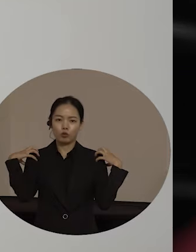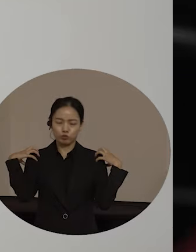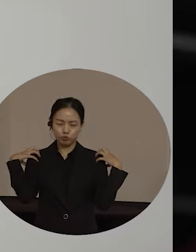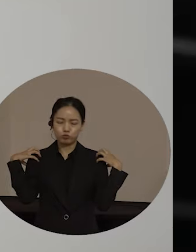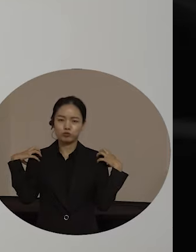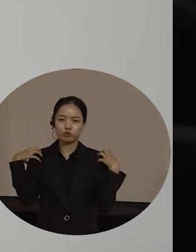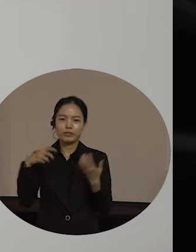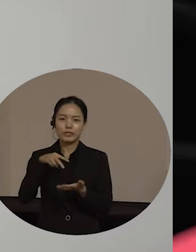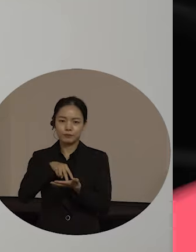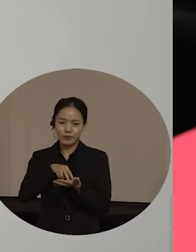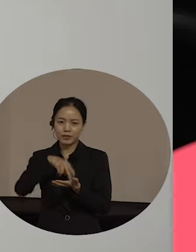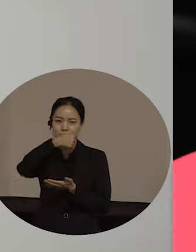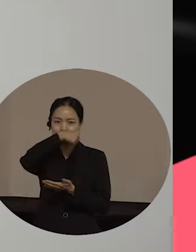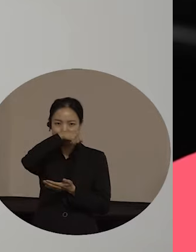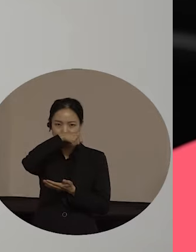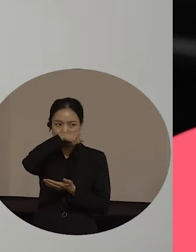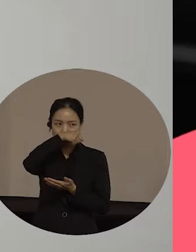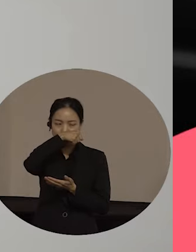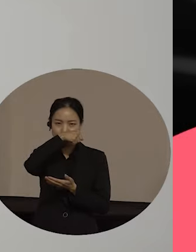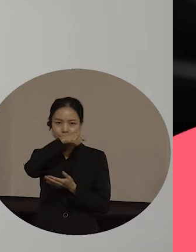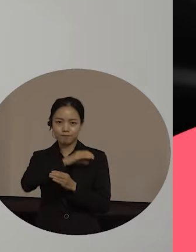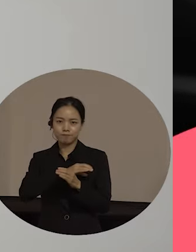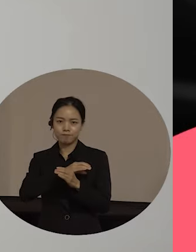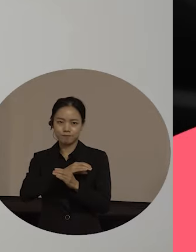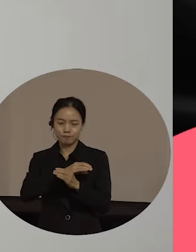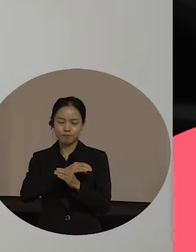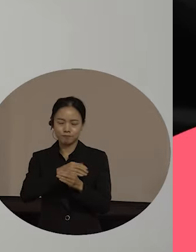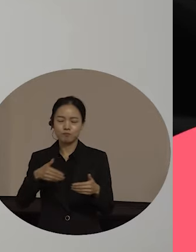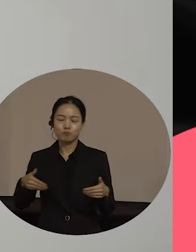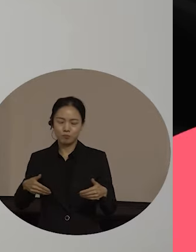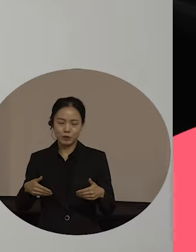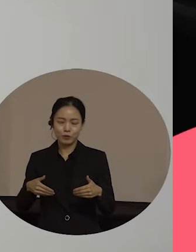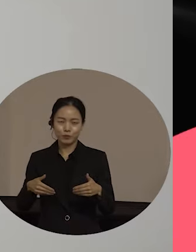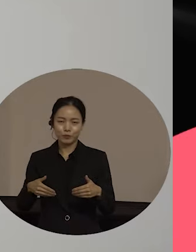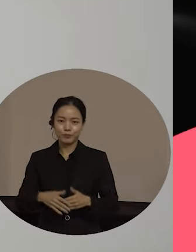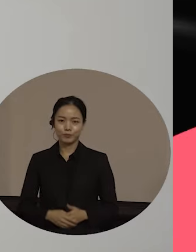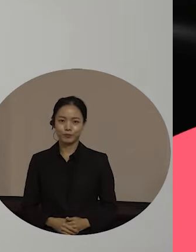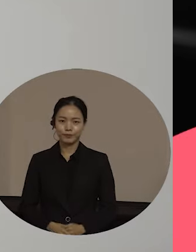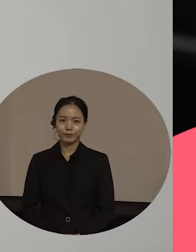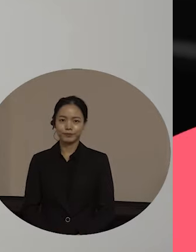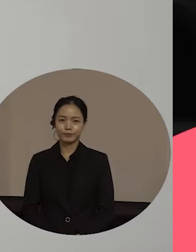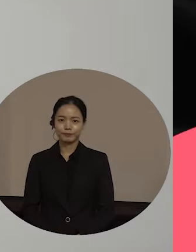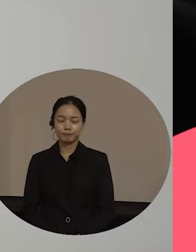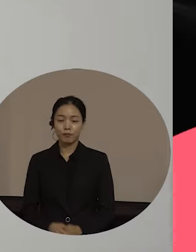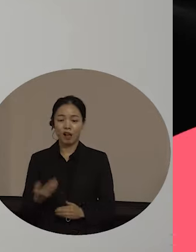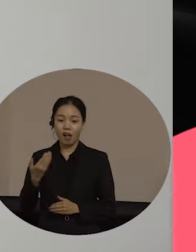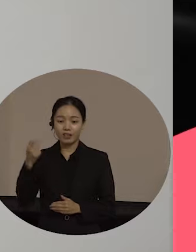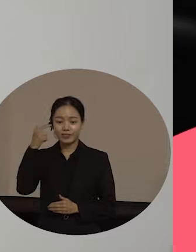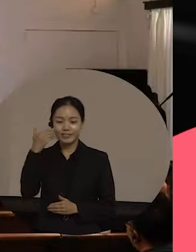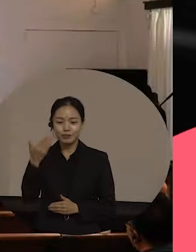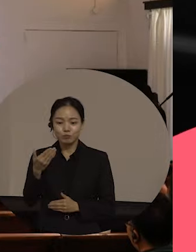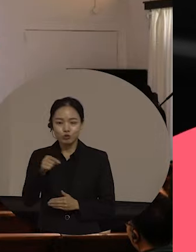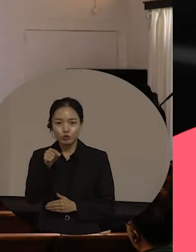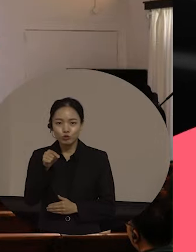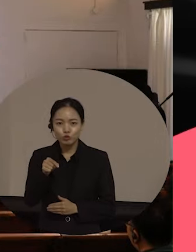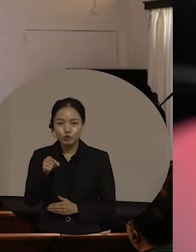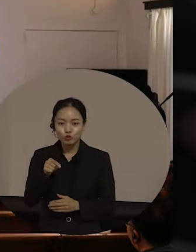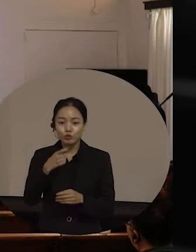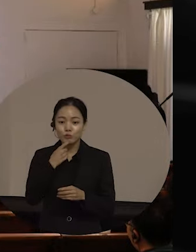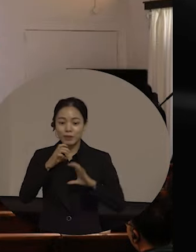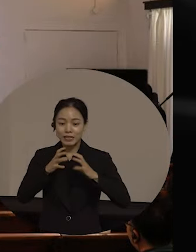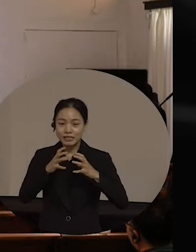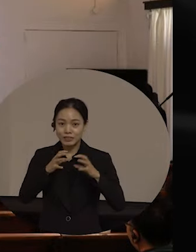so they do also give finances to this. 그 아까 질문 중에 핀란드 같은 경우 그 예산